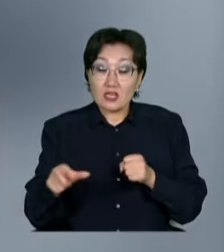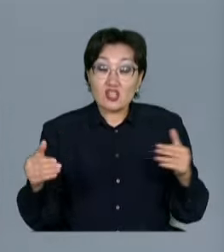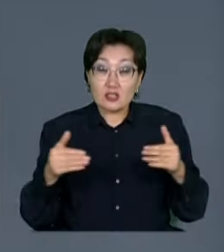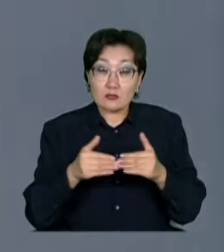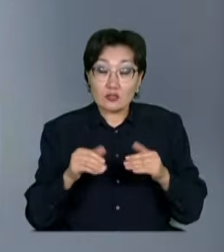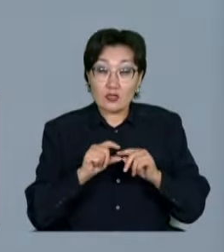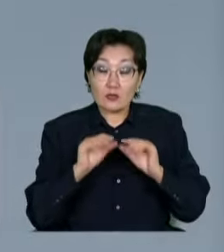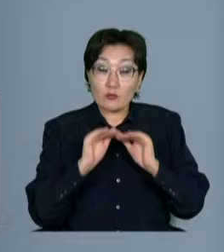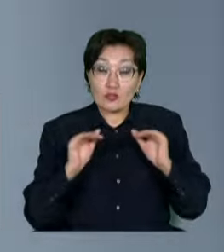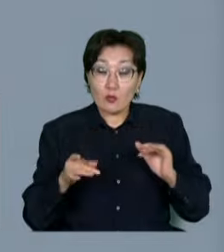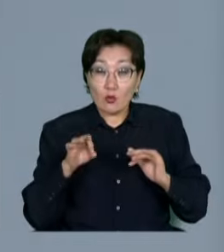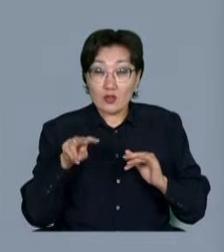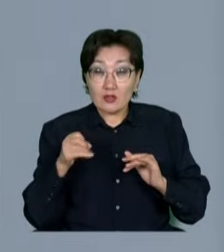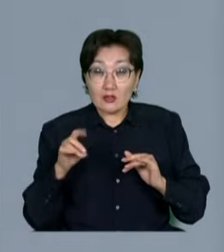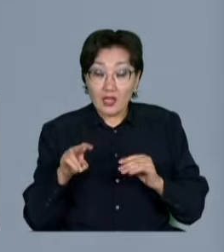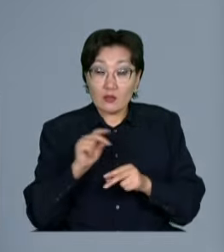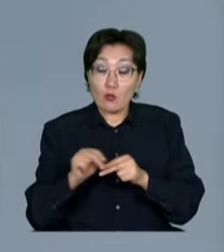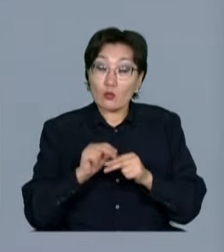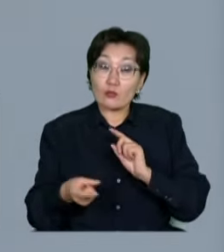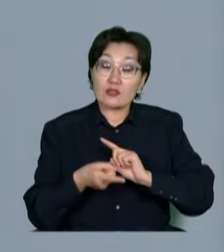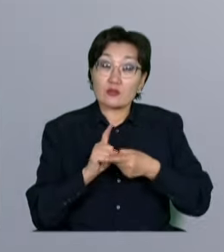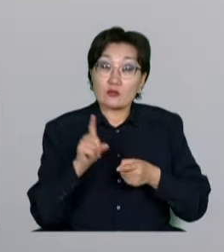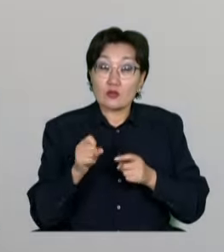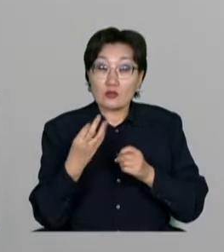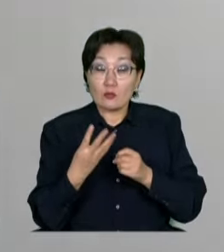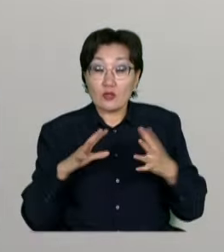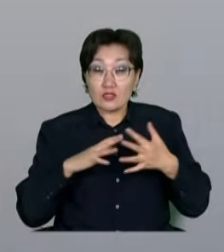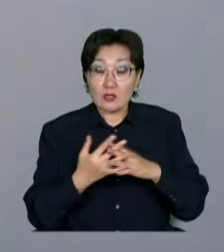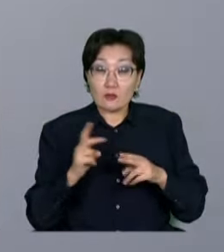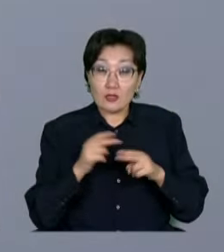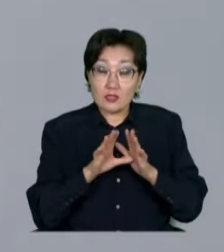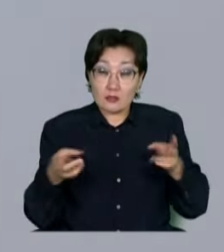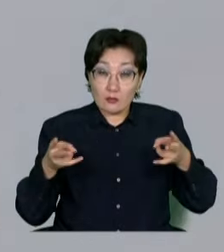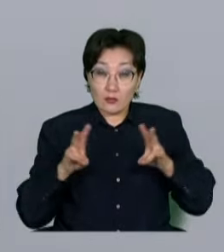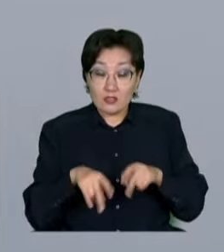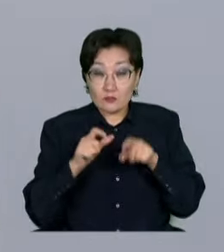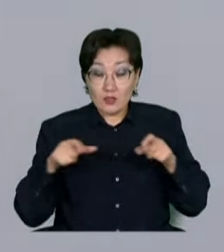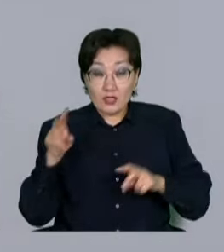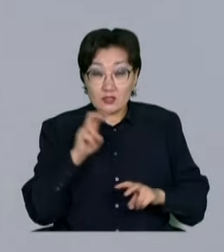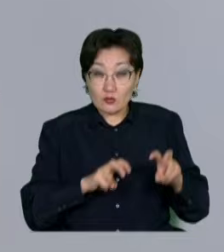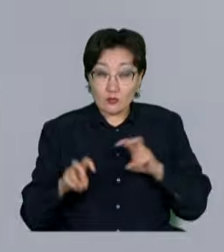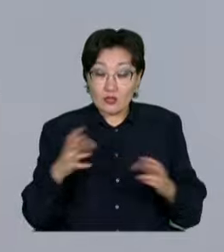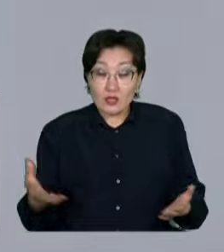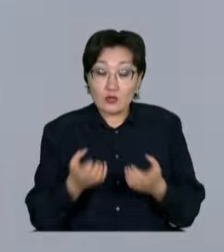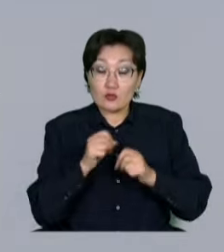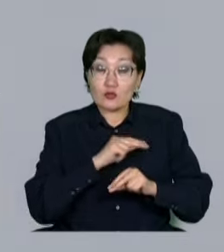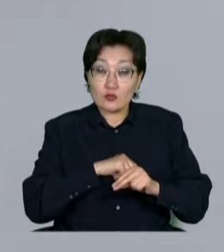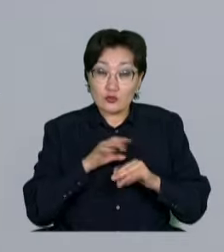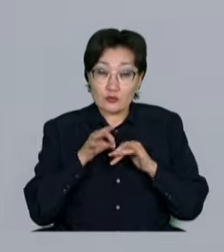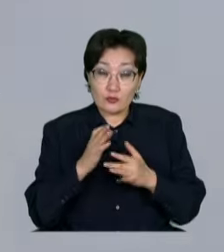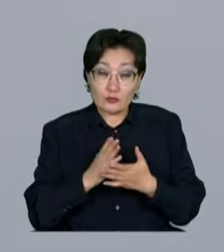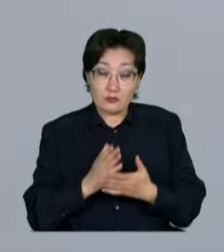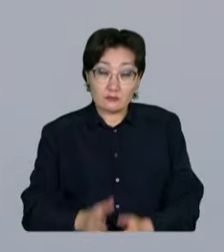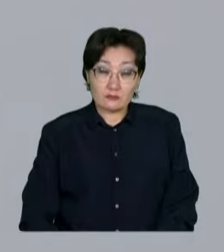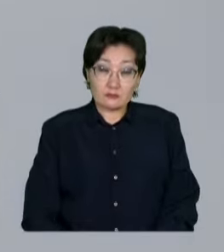жабылып, мектеп оқушылары онлайн оқуға көшкен. 114 елді мекен жарықсыз қалды. Адамдарды іздеу, құтқару жұмыстары да жүргізіліп